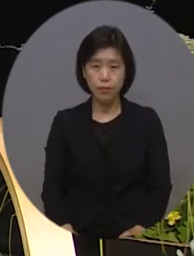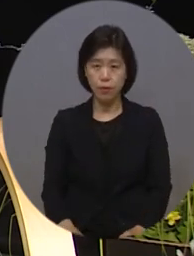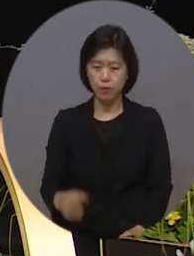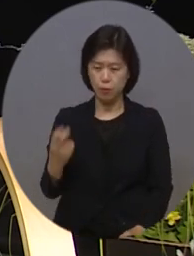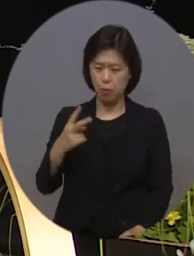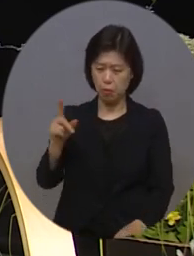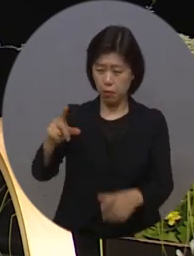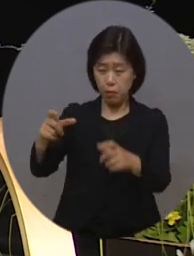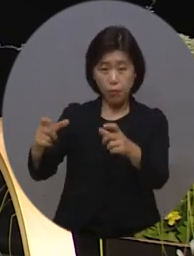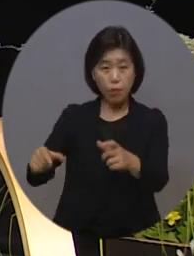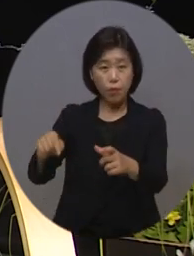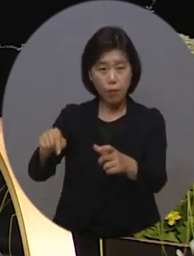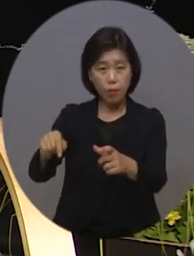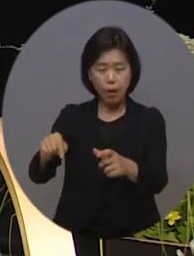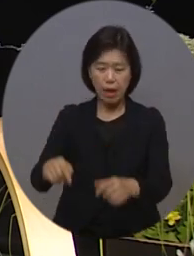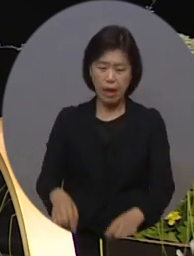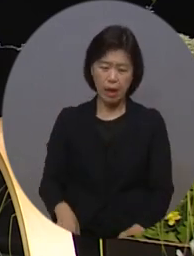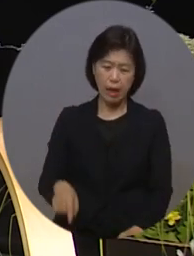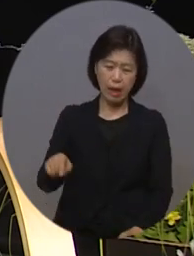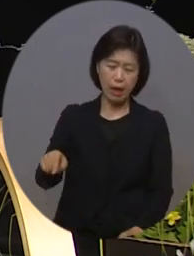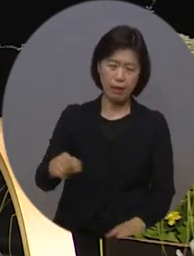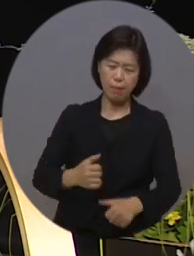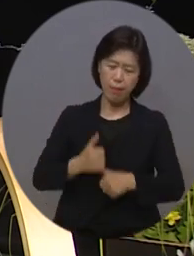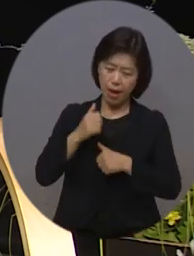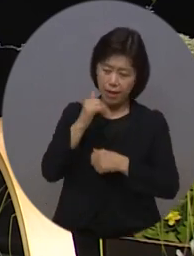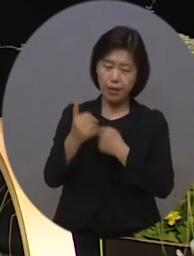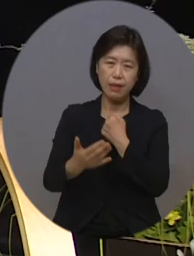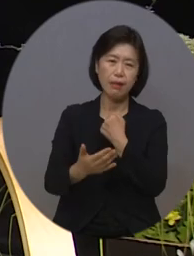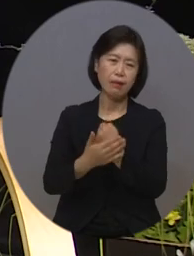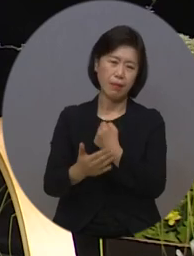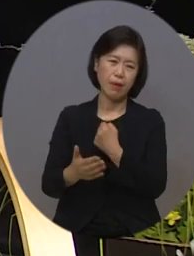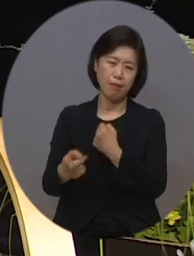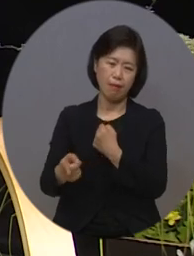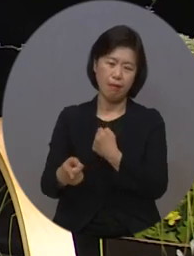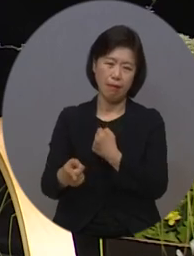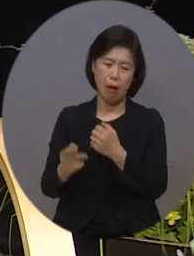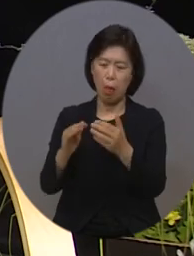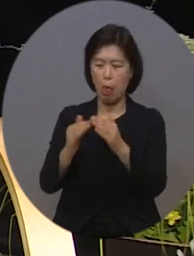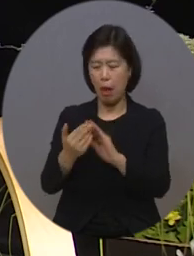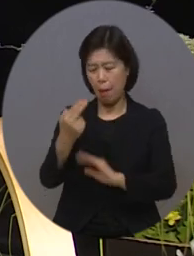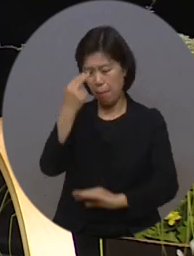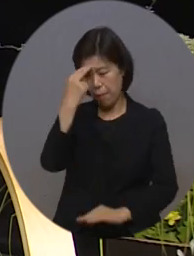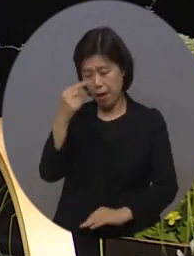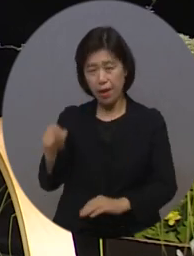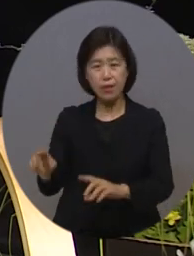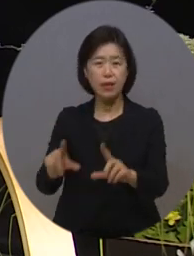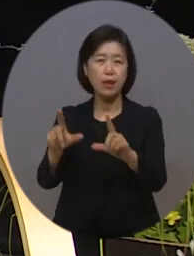허술하니 허덕이며 살 거라는 편견을 갖고 있습니다.